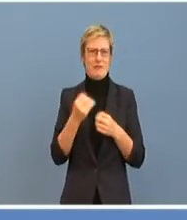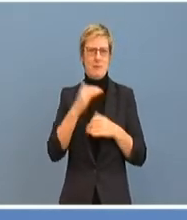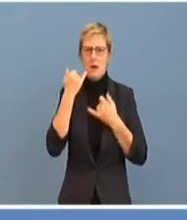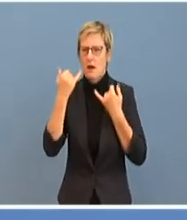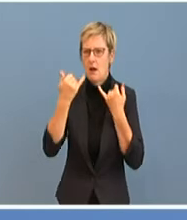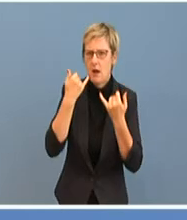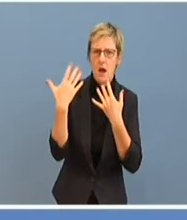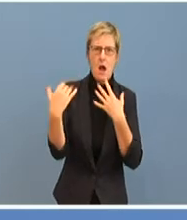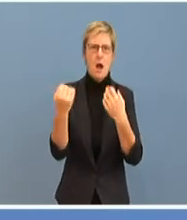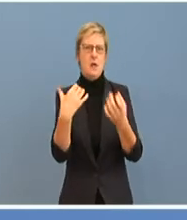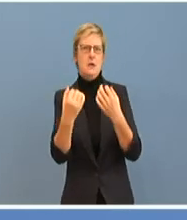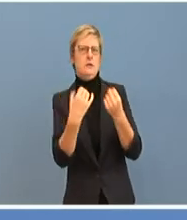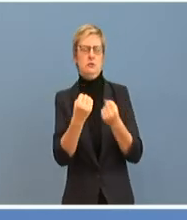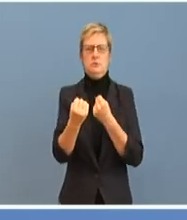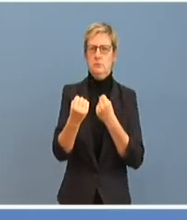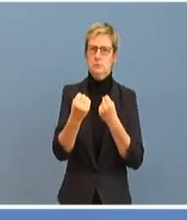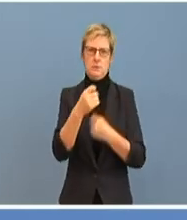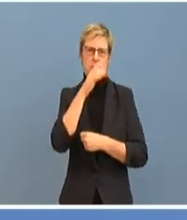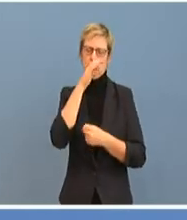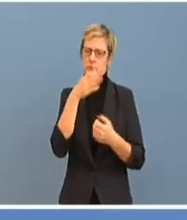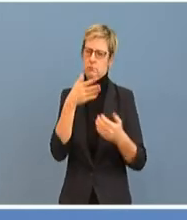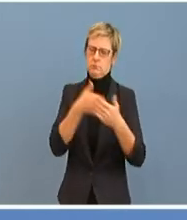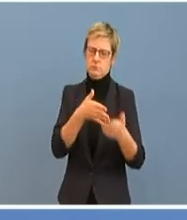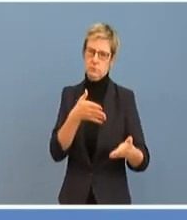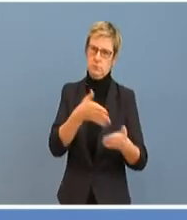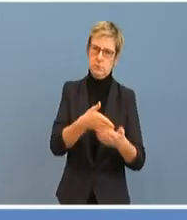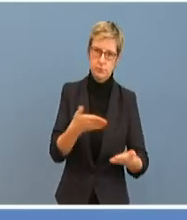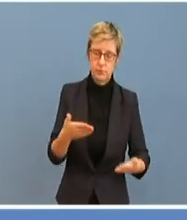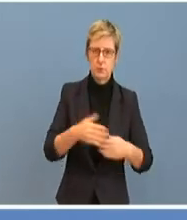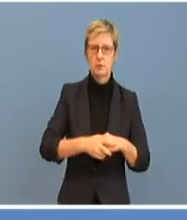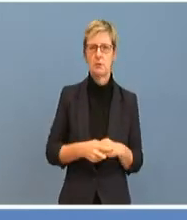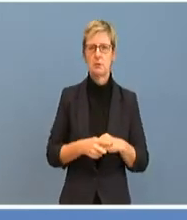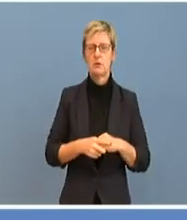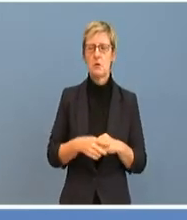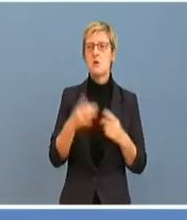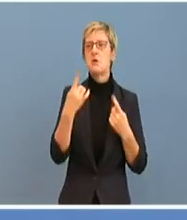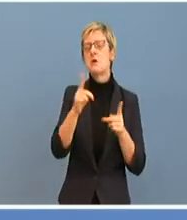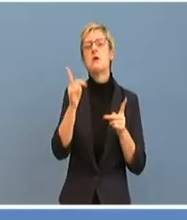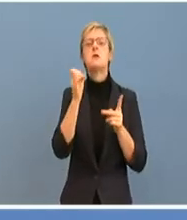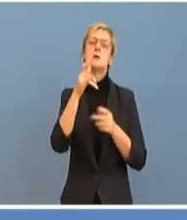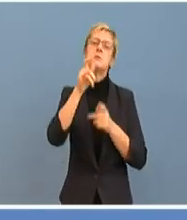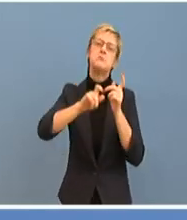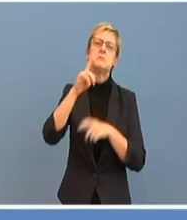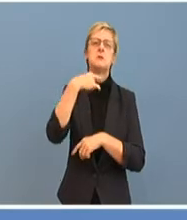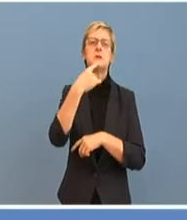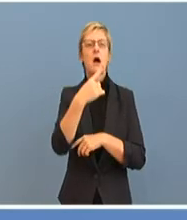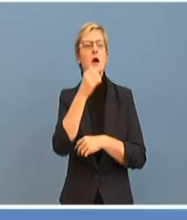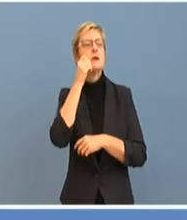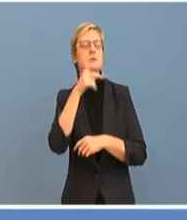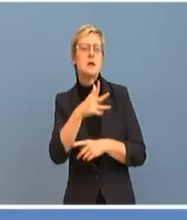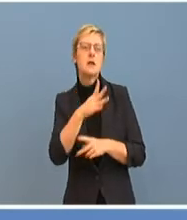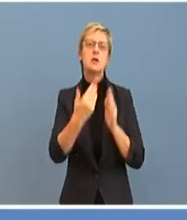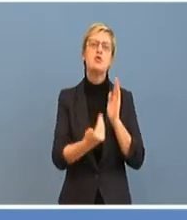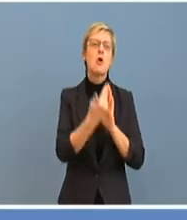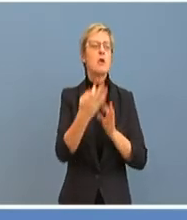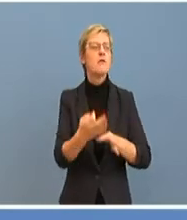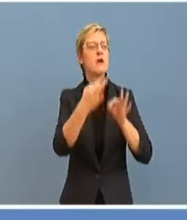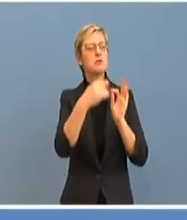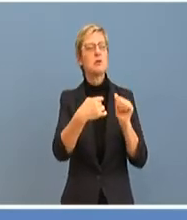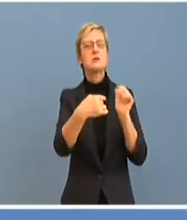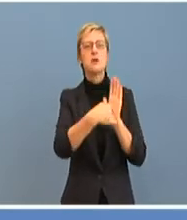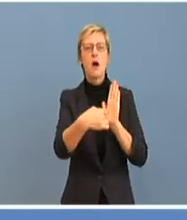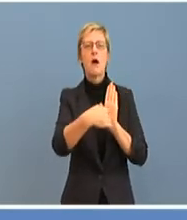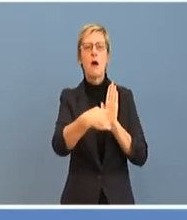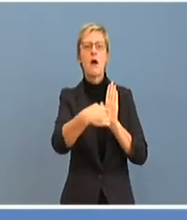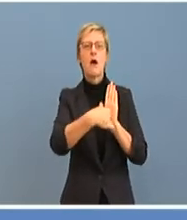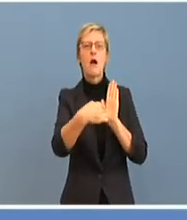können. All denen, die beklagen, es gebe eine zu große Konzentration auf die Zahl der täglichen Neuinfektionen, sei gesagt, die Zahl der